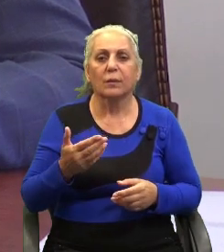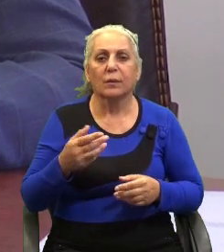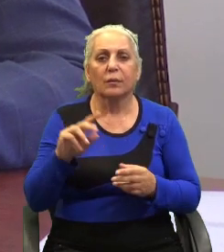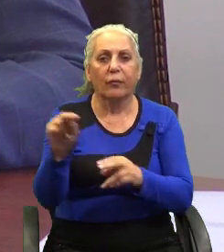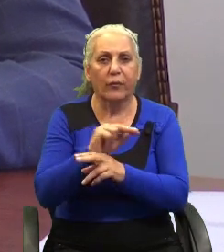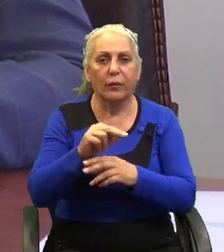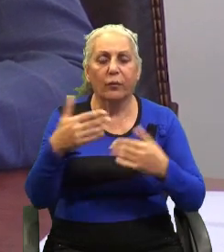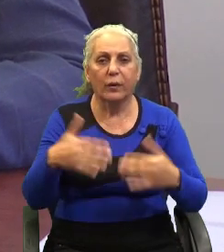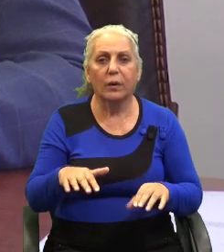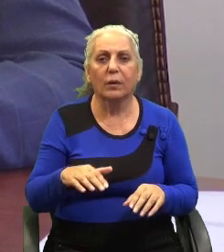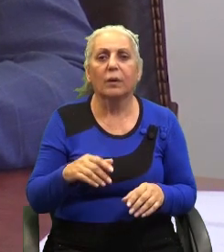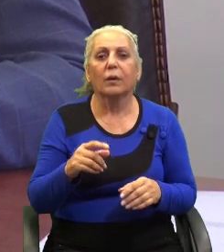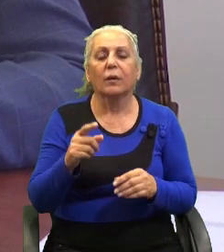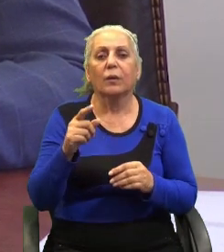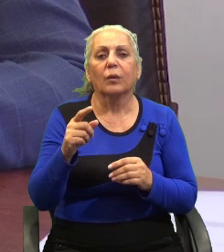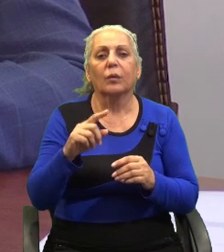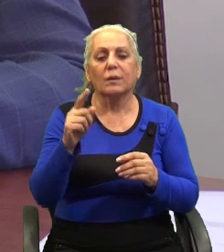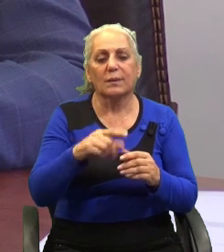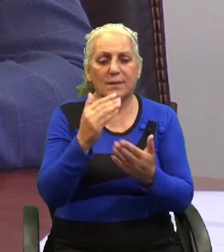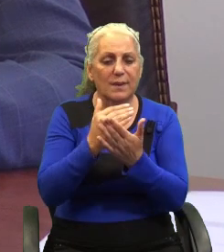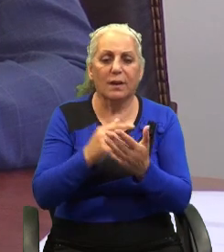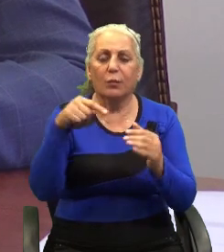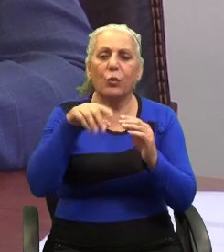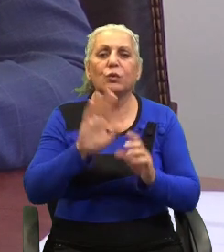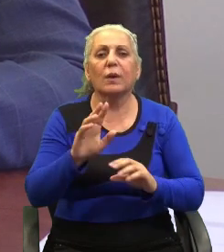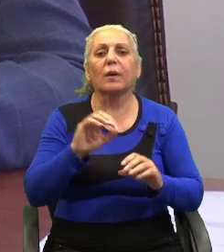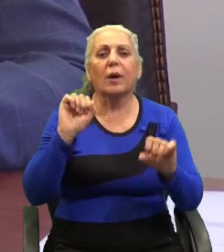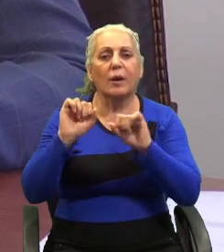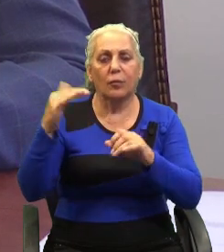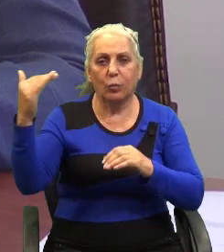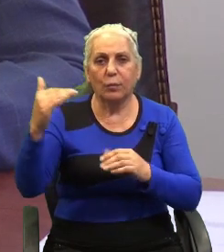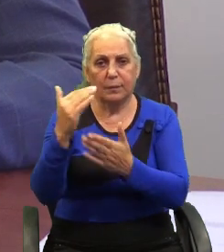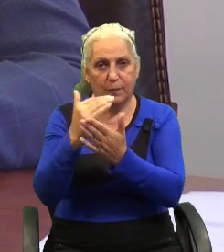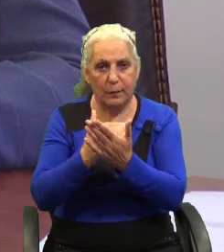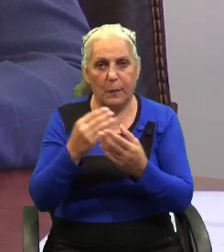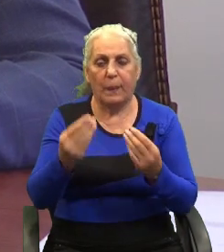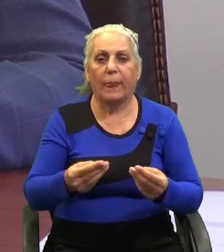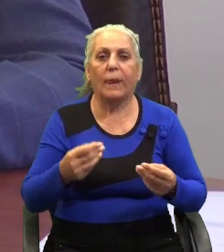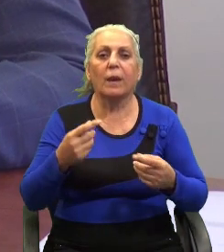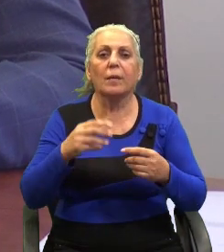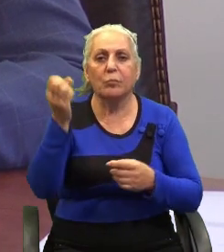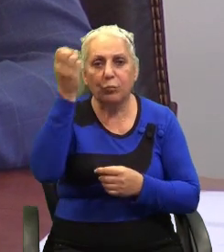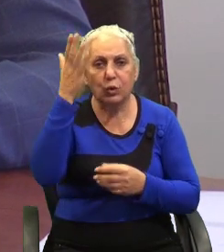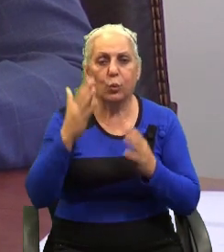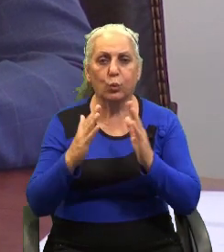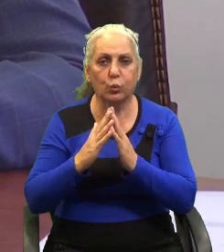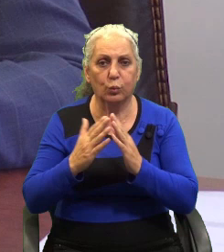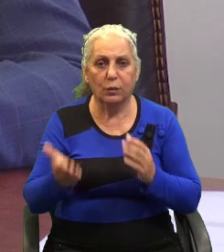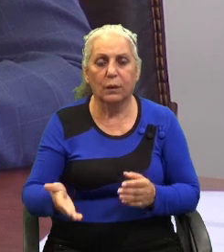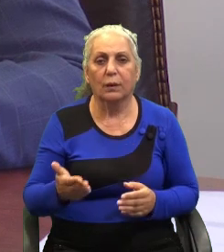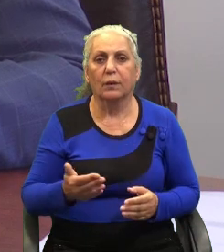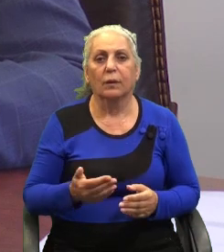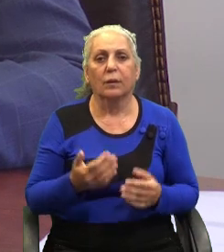վերանորոգվել է ոչ սուբվենցիոն ծրագրով, արդեն էլի կառավարության ծրագրով մեր համաներդրման մշակույթի տունը։ Այս